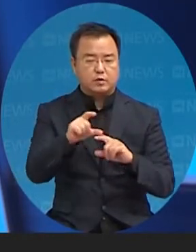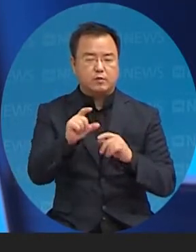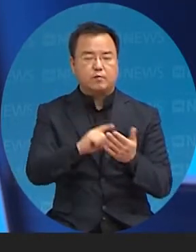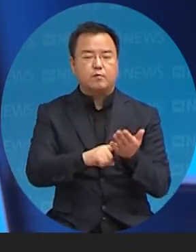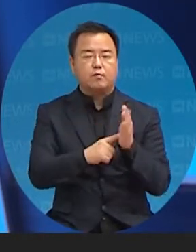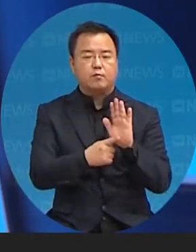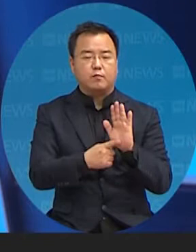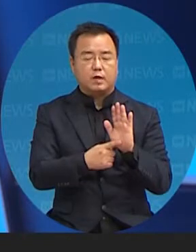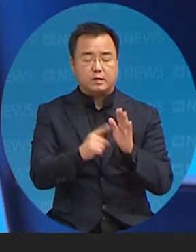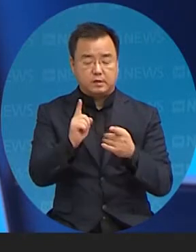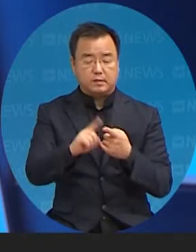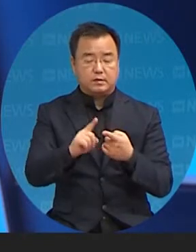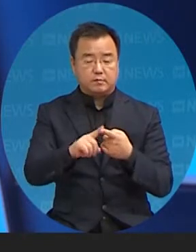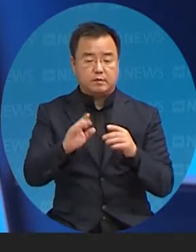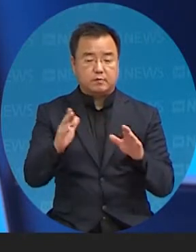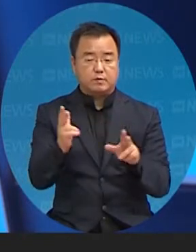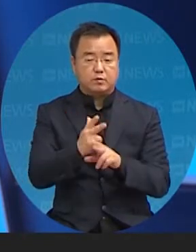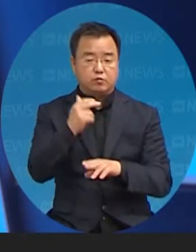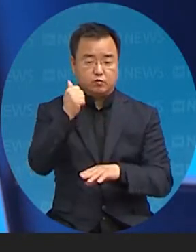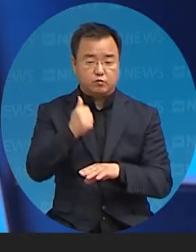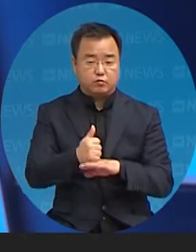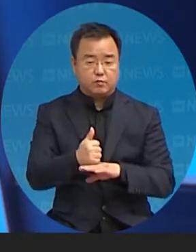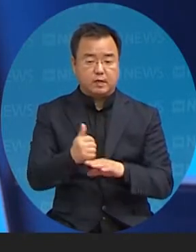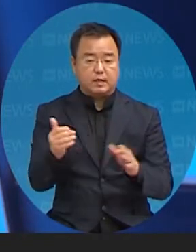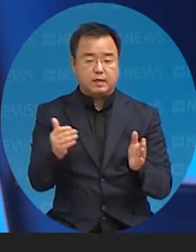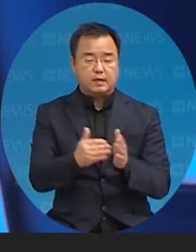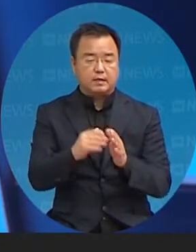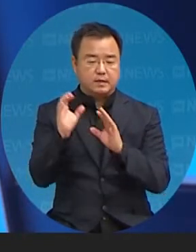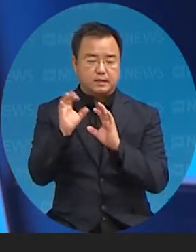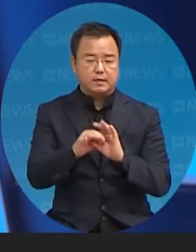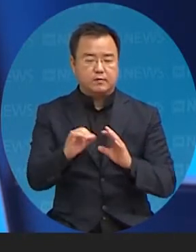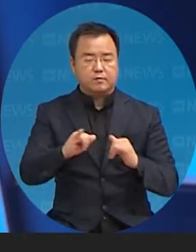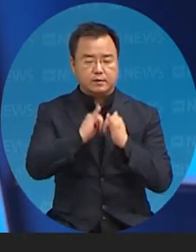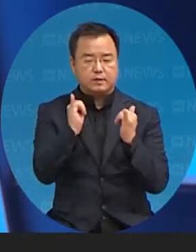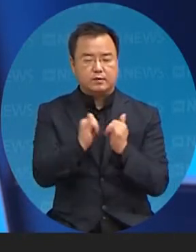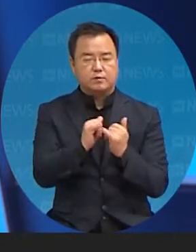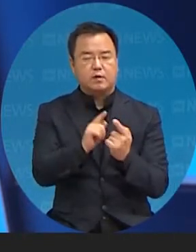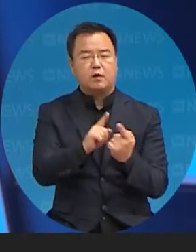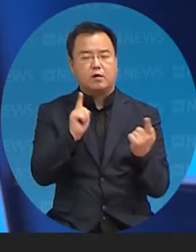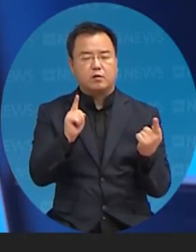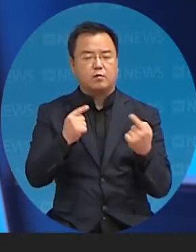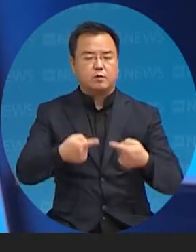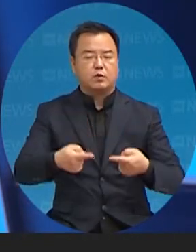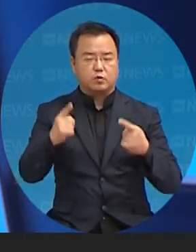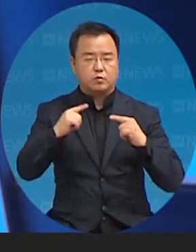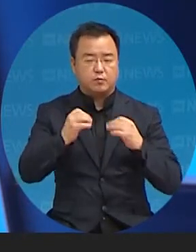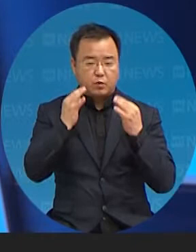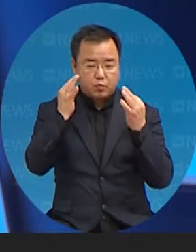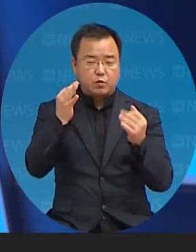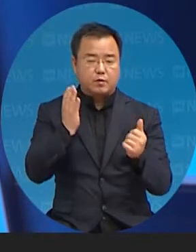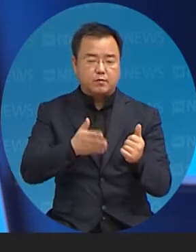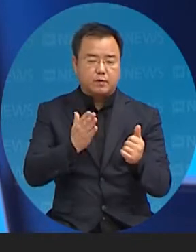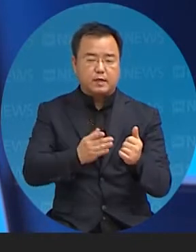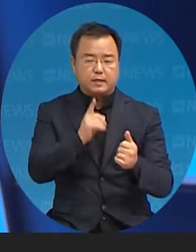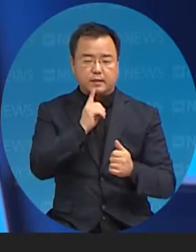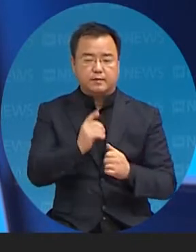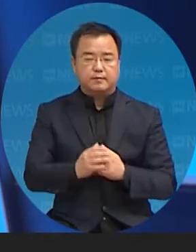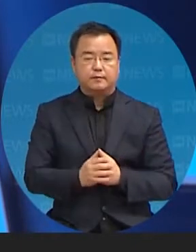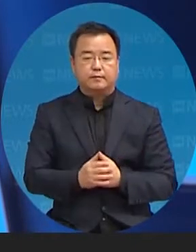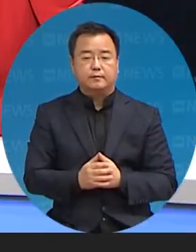점을 고려하면 이번 주말까지 계속해서 사회적 거리 두기에 동참하는 노력이 필요하다 고 강조했습니다